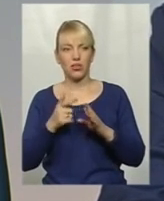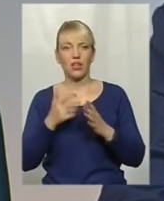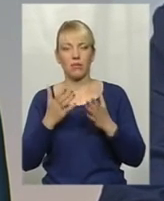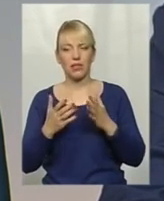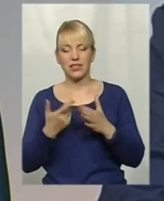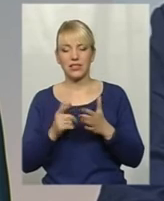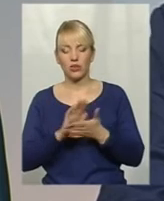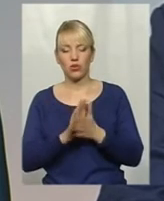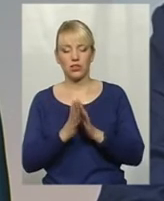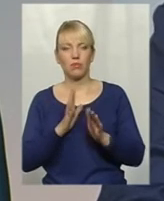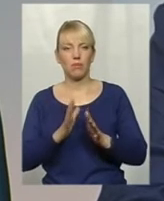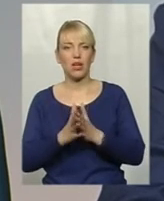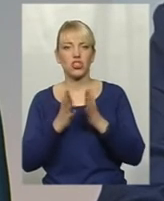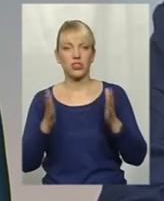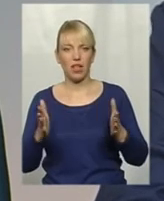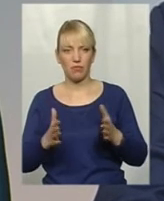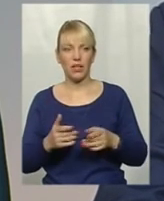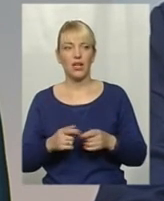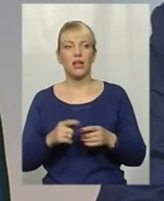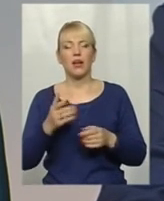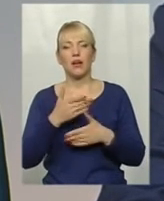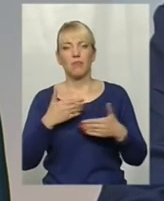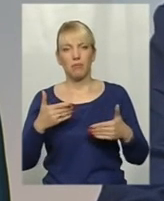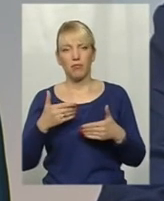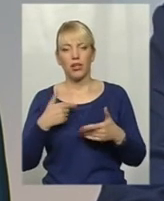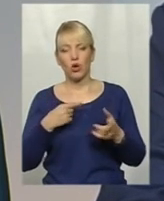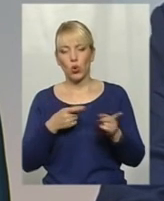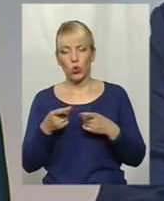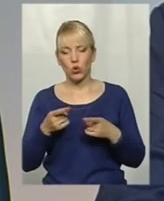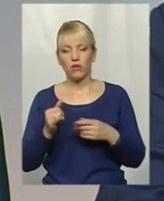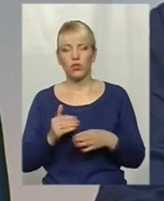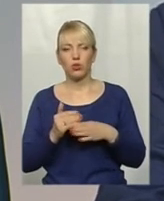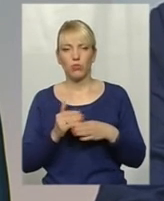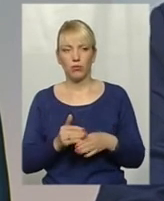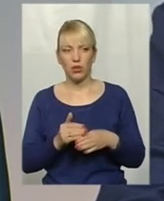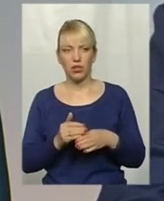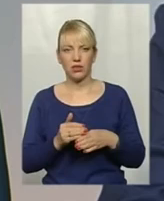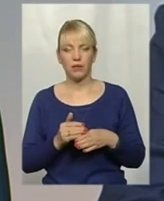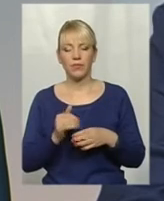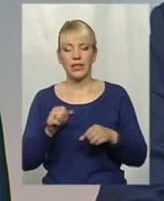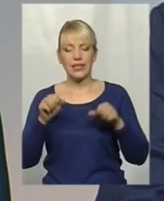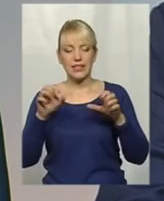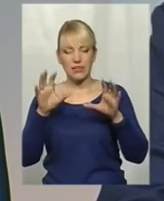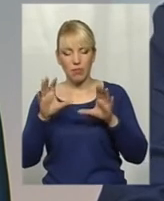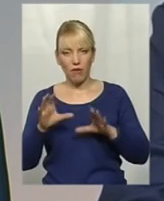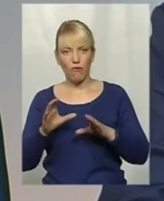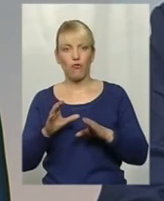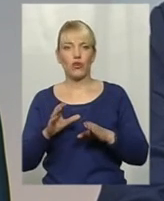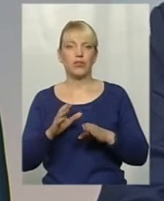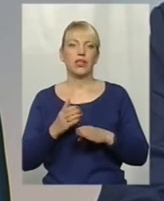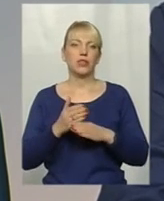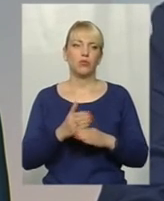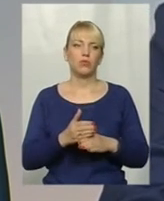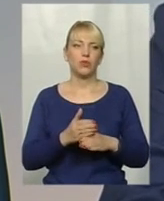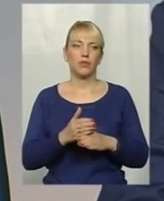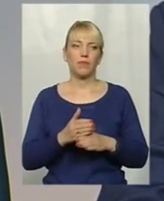у масштабах всієї області. Ми з свого боку готові дійсно і допомагати з правової точки зору і проводити навчання не лише старост, не лише